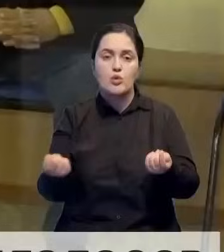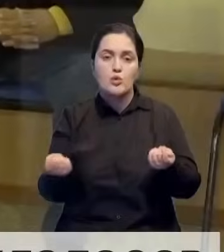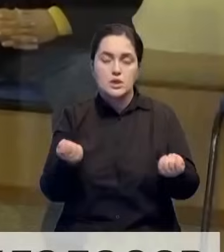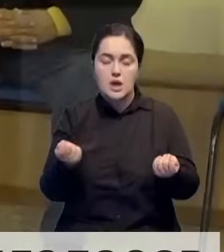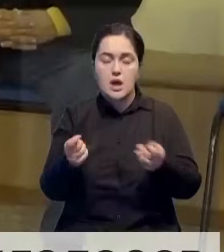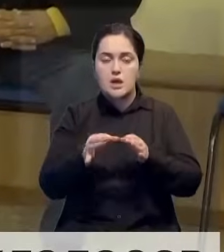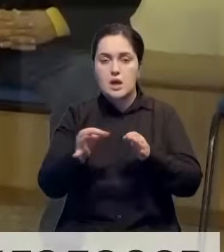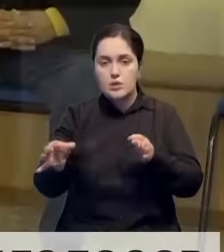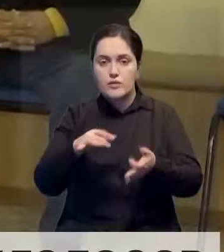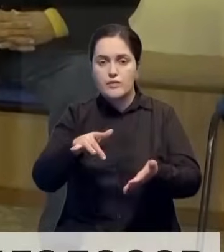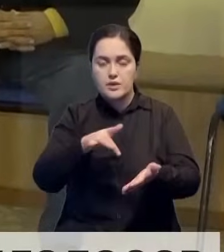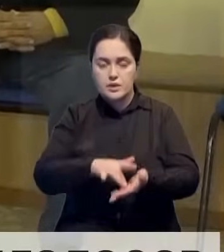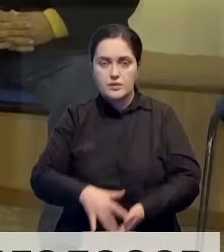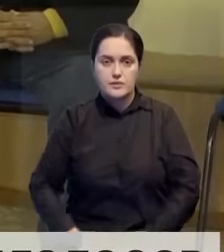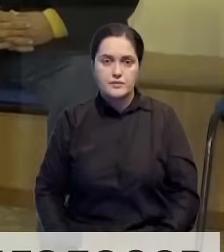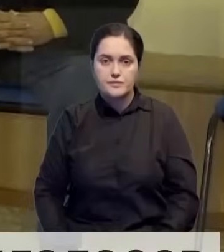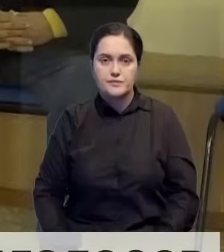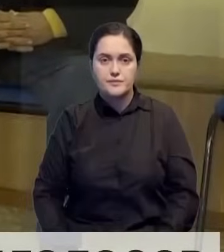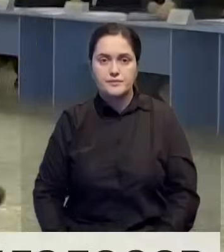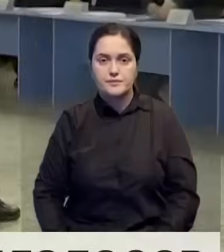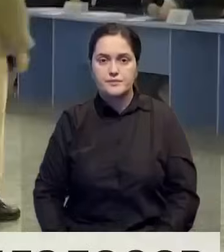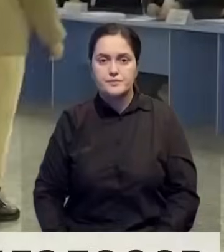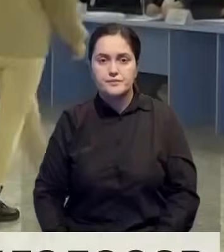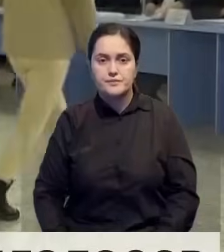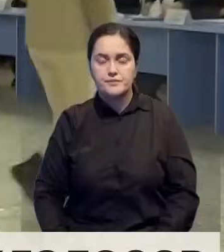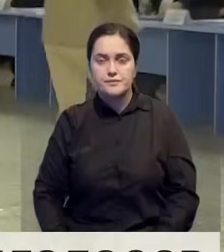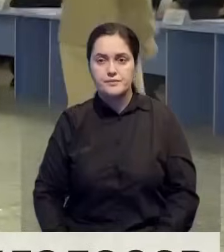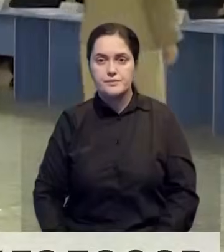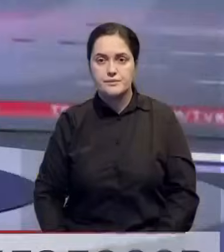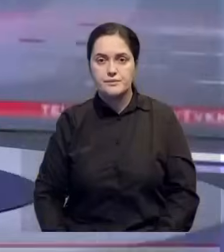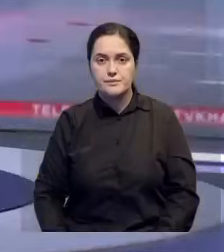городов областного значения. Тамирис Белял, Мурат Арипханов, Хабар, 24.